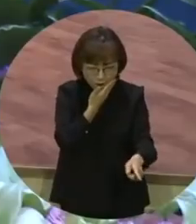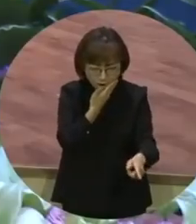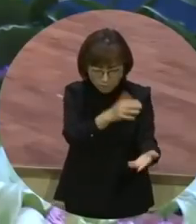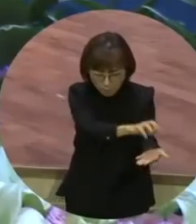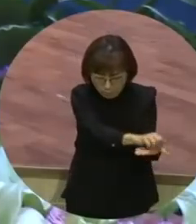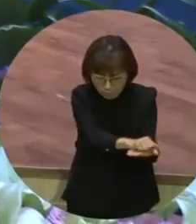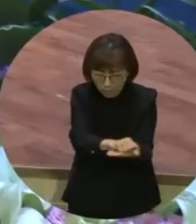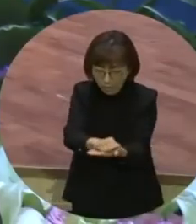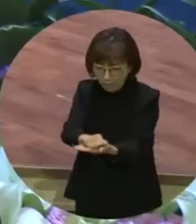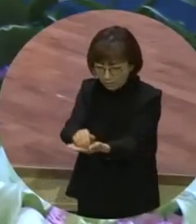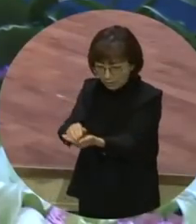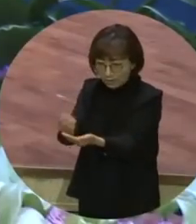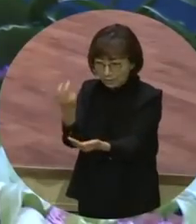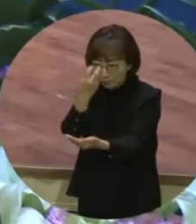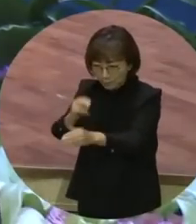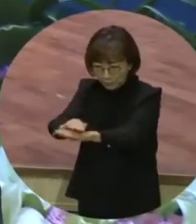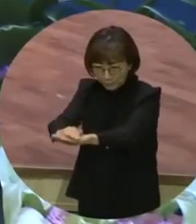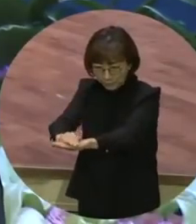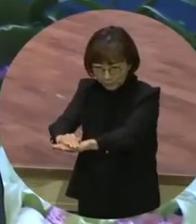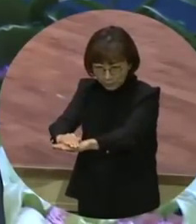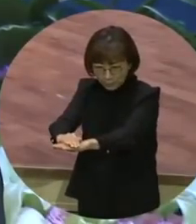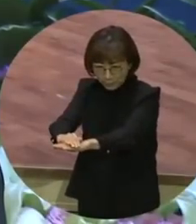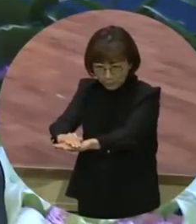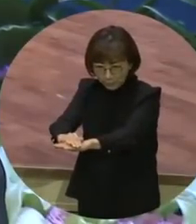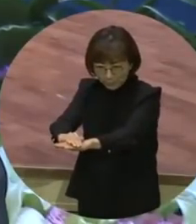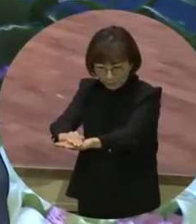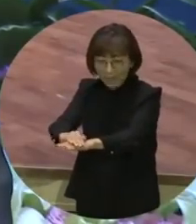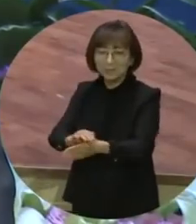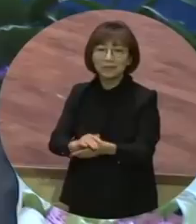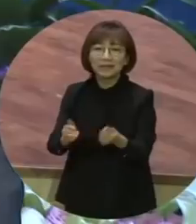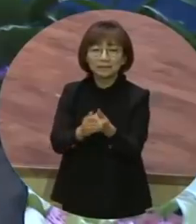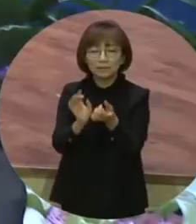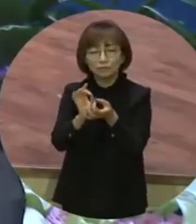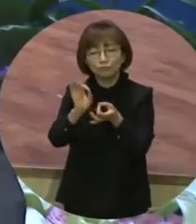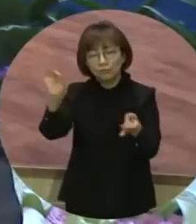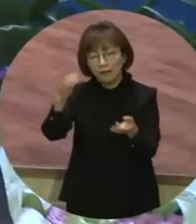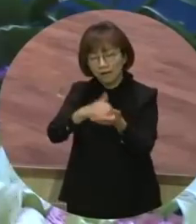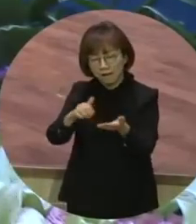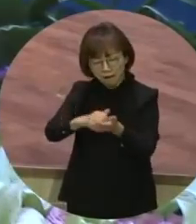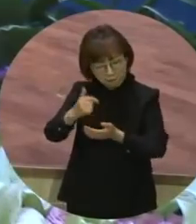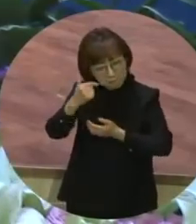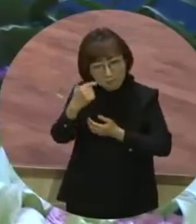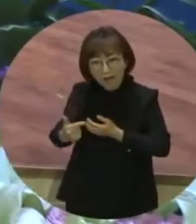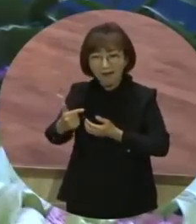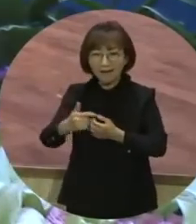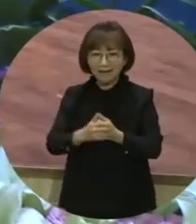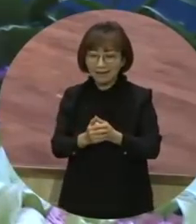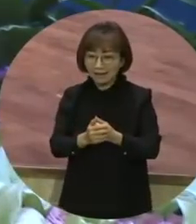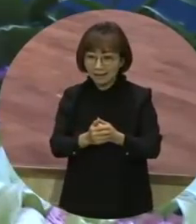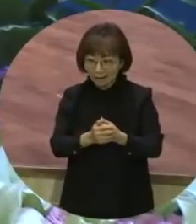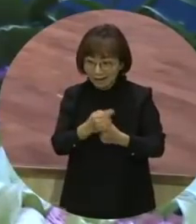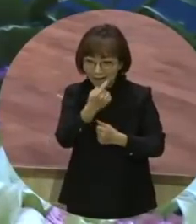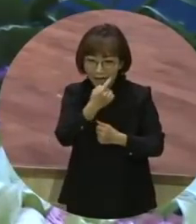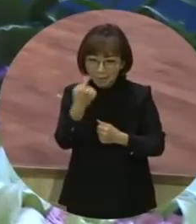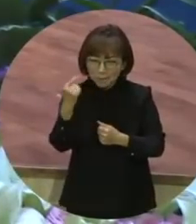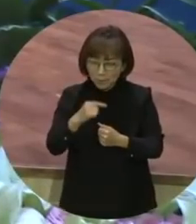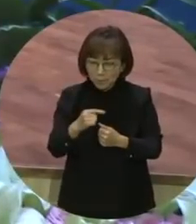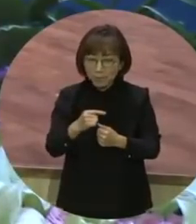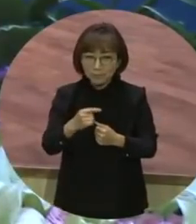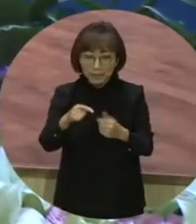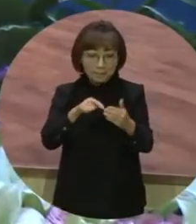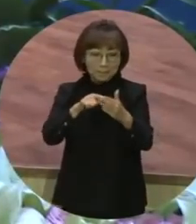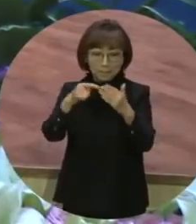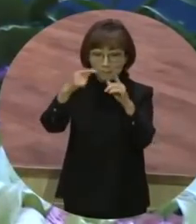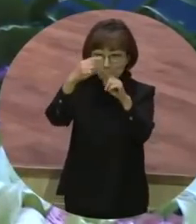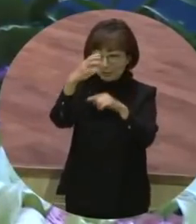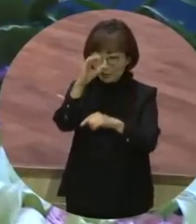우상화하는 그러한 문화예요. 그래서 우상이 많습니다. 형상이 많아. 눈에 보이는 거 들어가 보면 막 밖에서